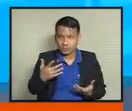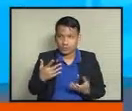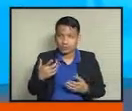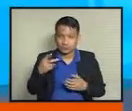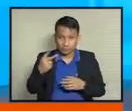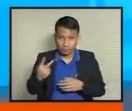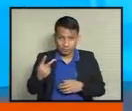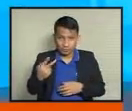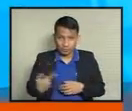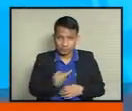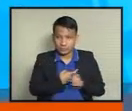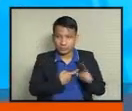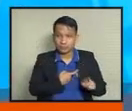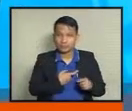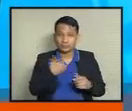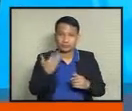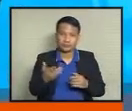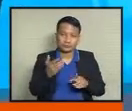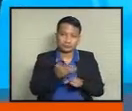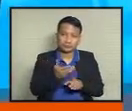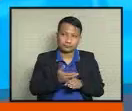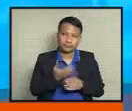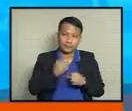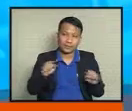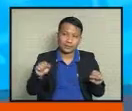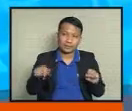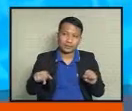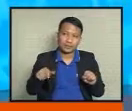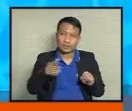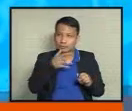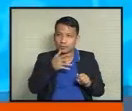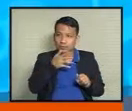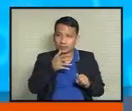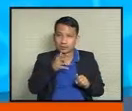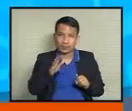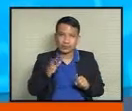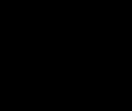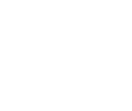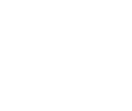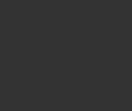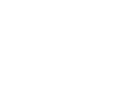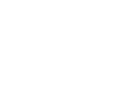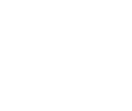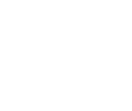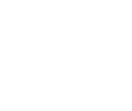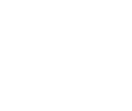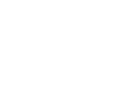batang Chinese na sakay din ng kotse. Ligtas naman ang nanay nilang Pinay.